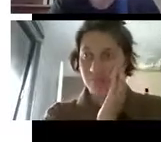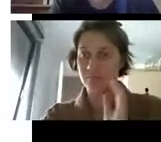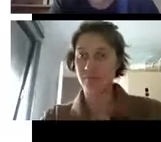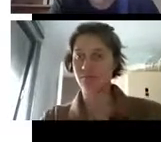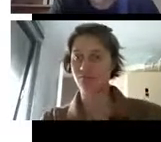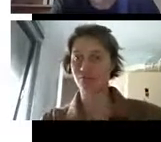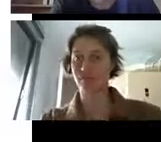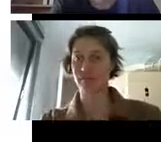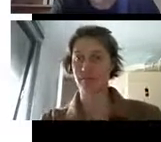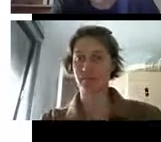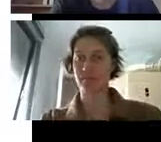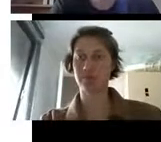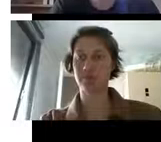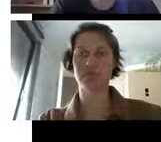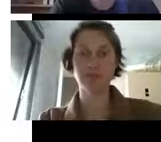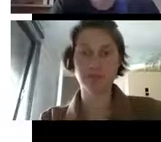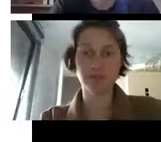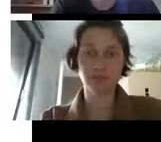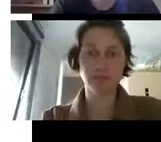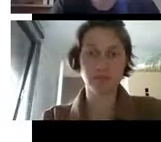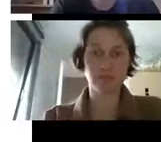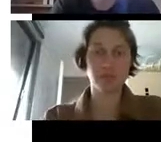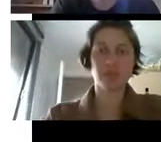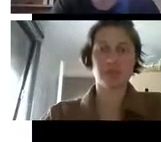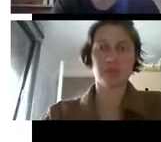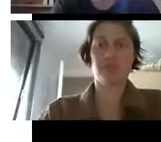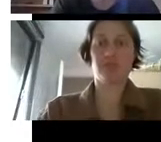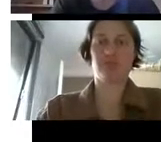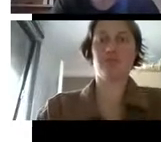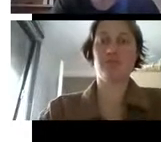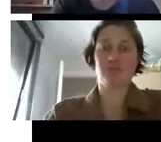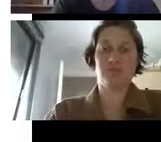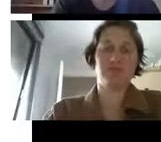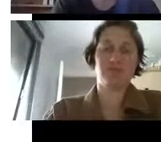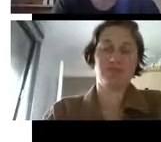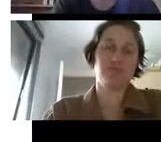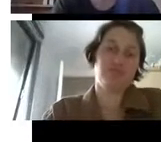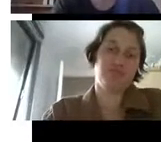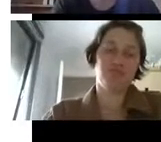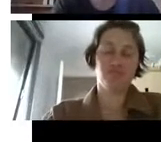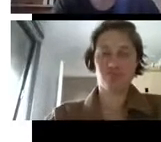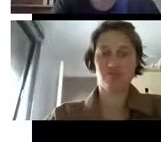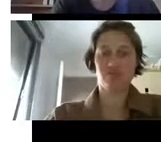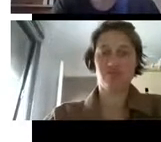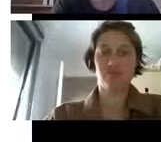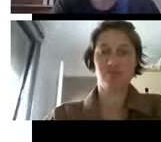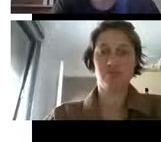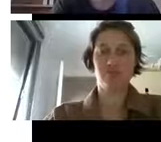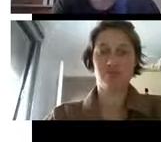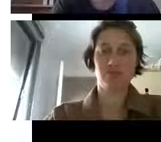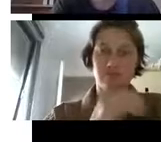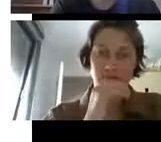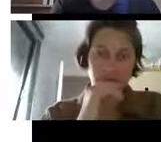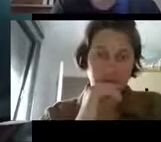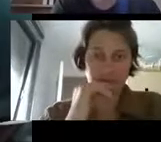min 12-jarigen, je moet je daar niet meer voor schamen. Je mag dat gewoon doen. Dat is zeker geen probleem. Kan gewoon gebeuren door animatoren. Bij plus 12-jarigen laat je ze dit zelf doen. Hè.